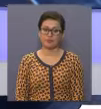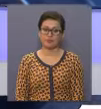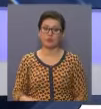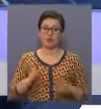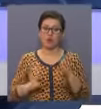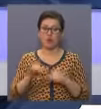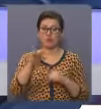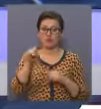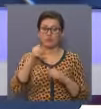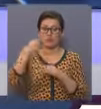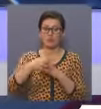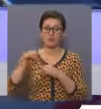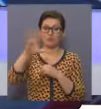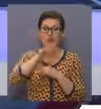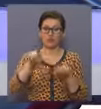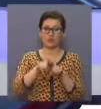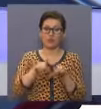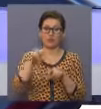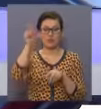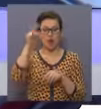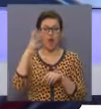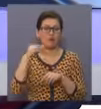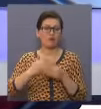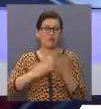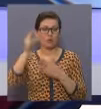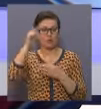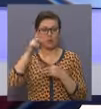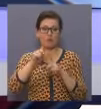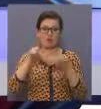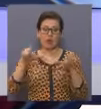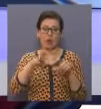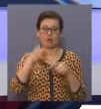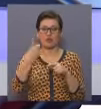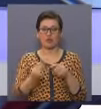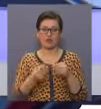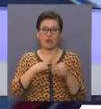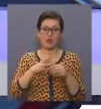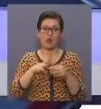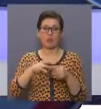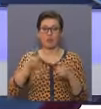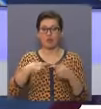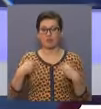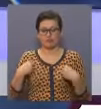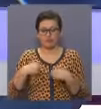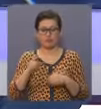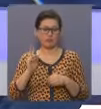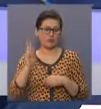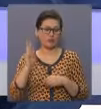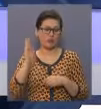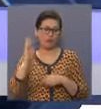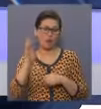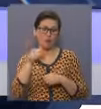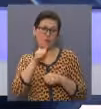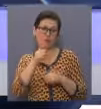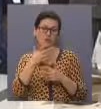Студенты вузов стран Центральной Азии, а также учащиеся алматинских высших учебных заведений на один день примерили на себя роль дипломатов и предлагали